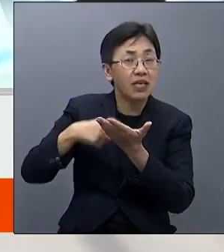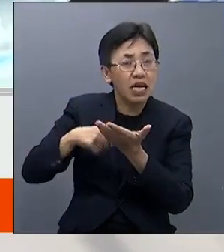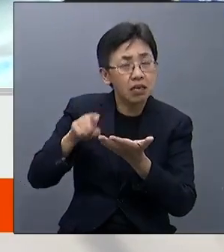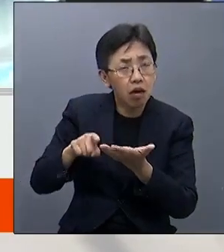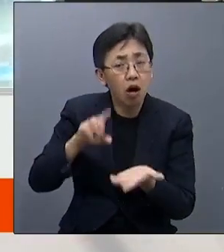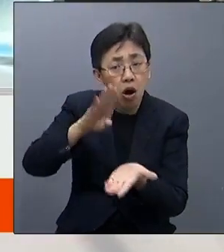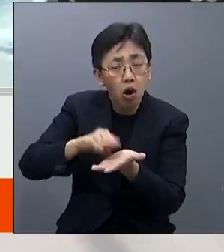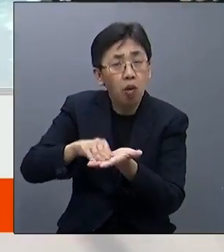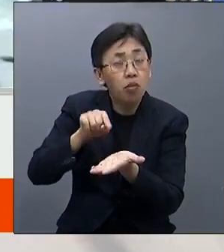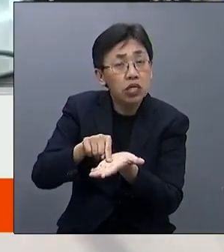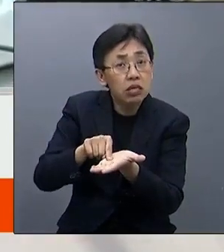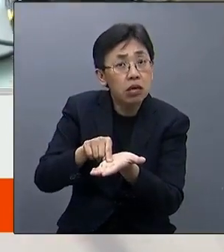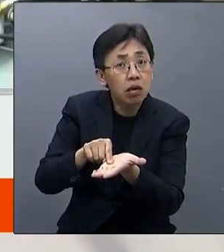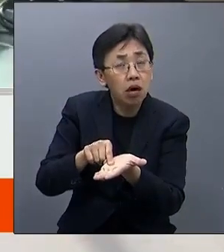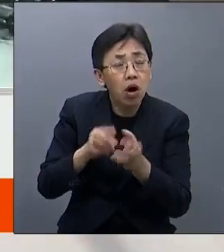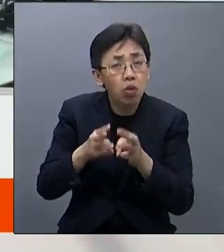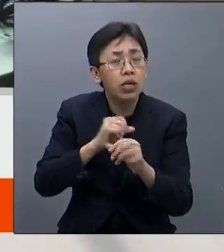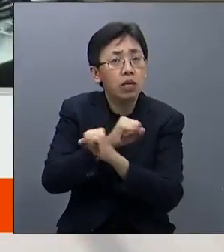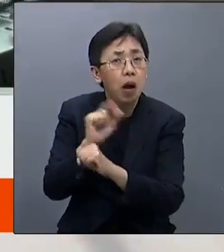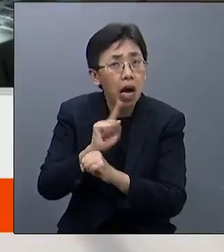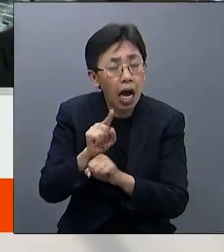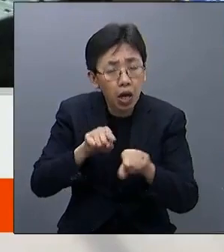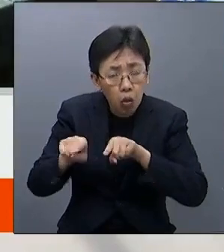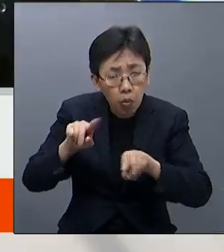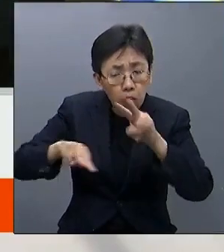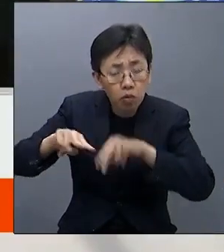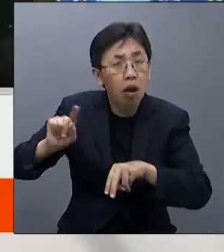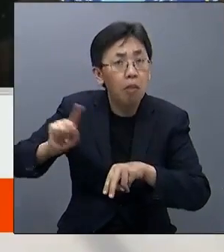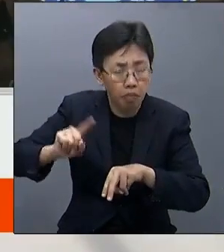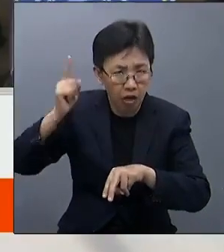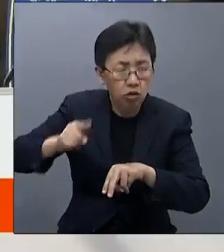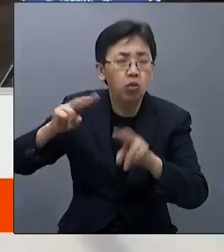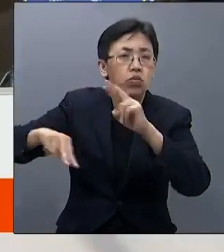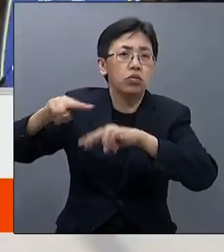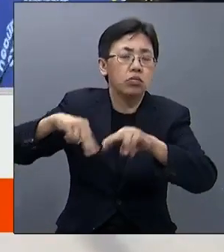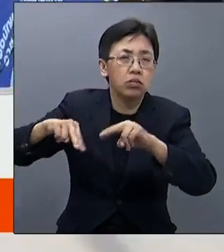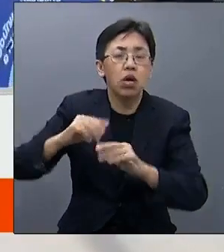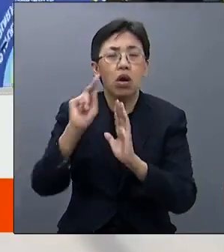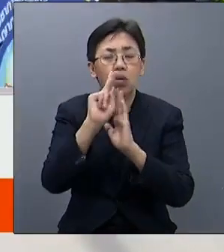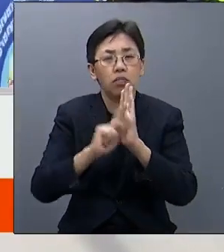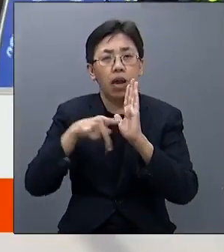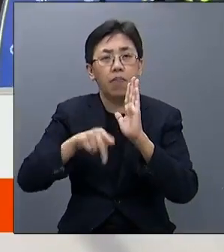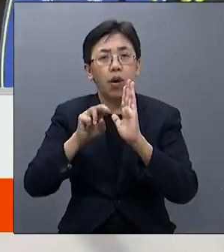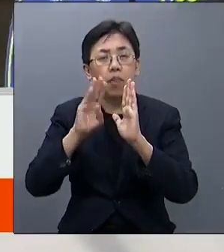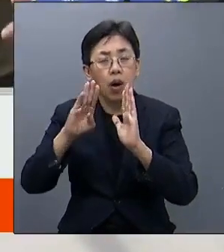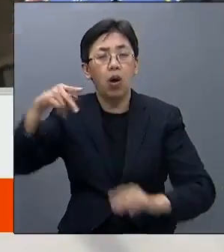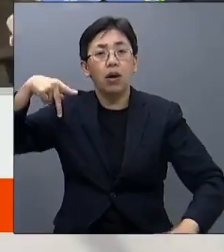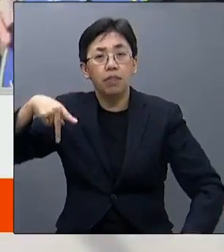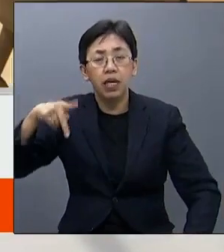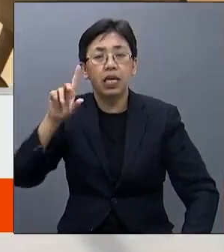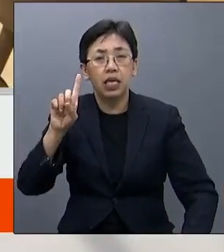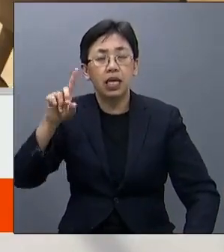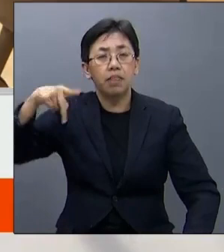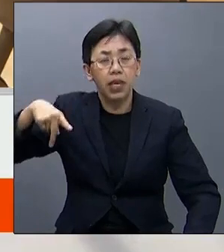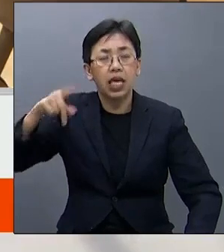ที่เขาเก็บอยู่เองเนี่ยมาตรการป้องกันควบคุมดูแลดีพอหรือไม ่ ตามที่พรบ PDPA แล้วก ็ ในส่วนทางด้านไซเบอร์เ